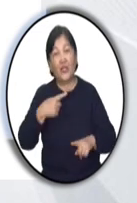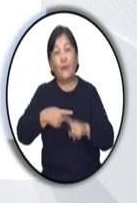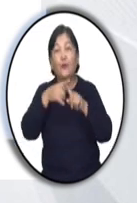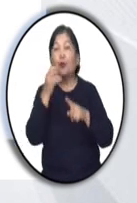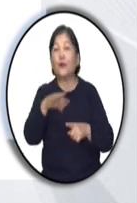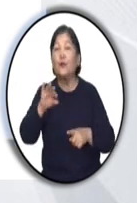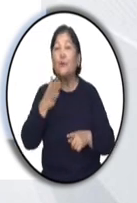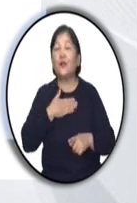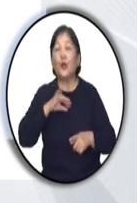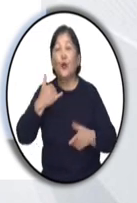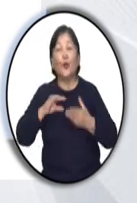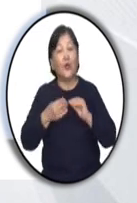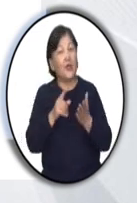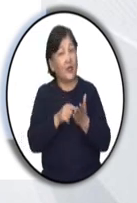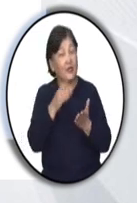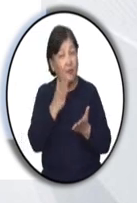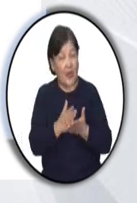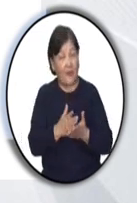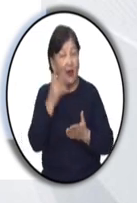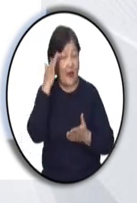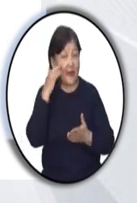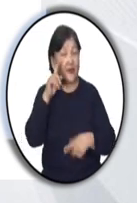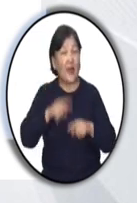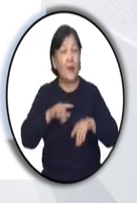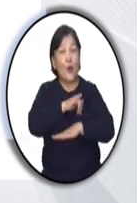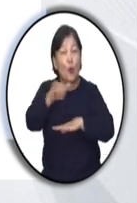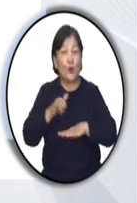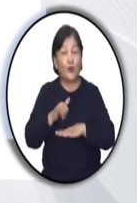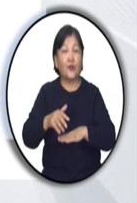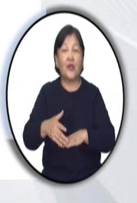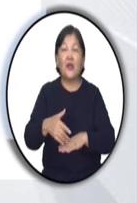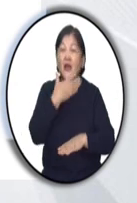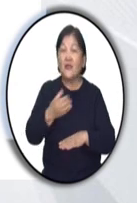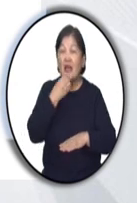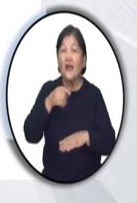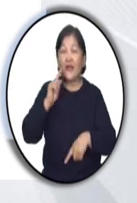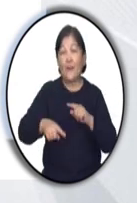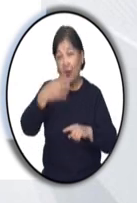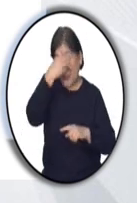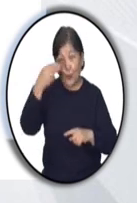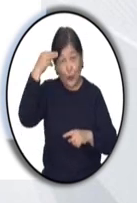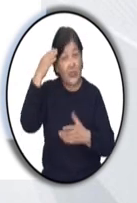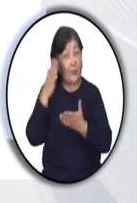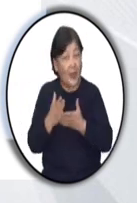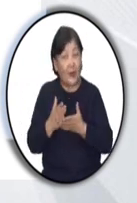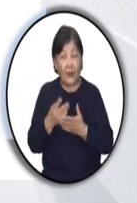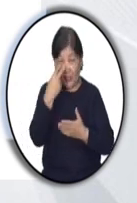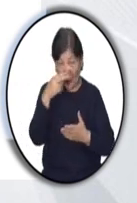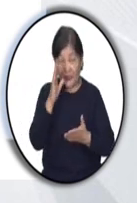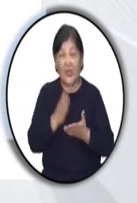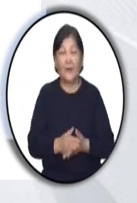ашгийг нэмэгдүүлэхийн тулд бид нар юу хийх ёстой вэ? За бусад улс орн ямар сайн туршлагууд байна вэ